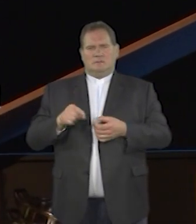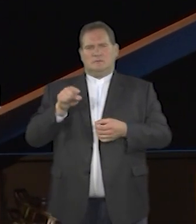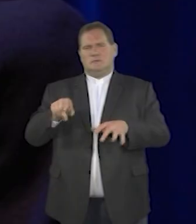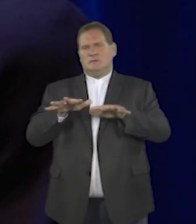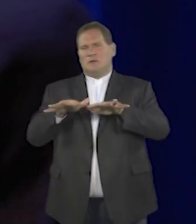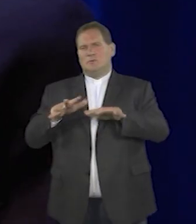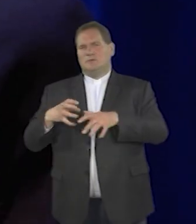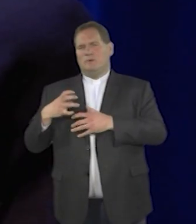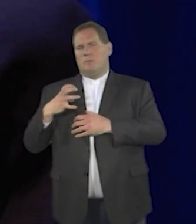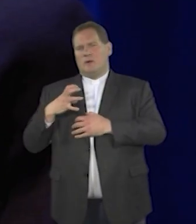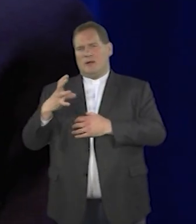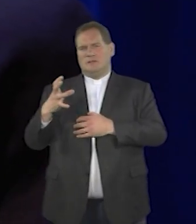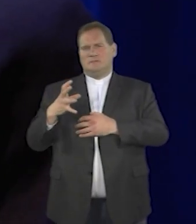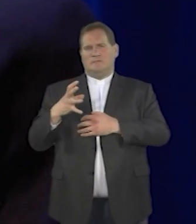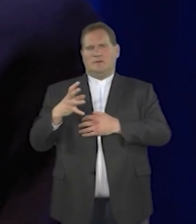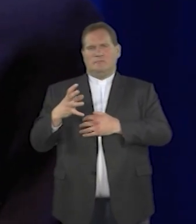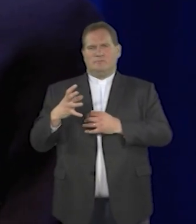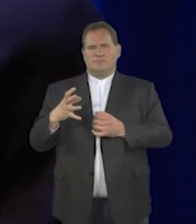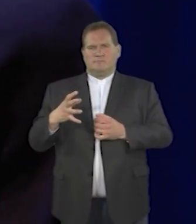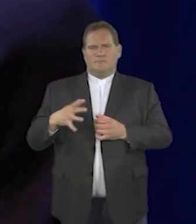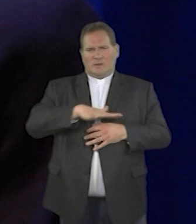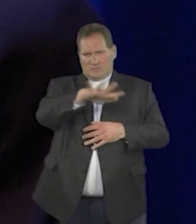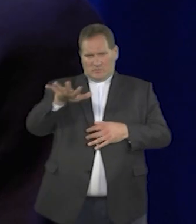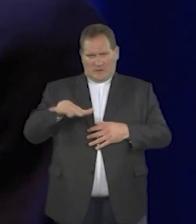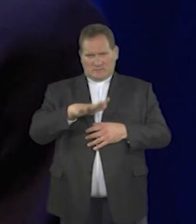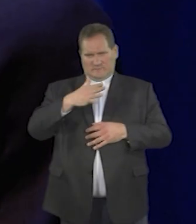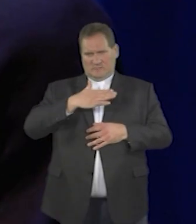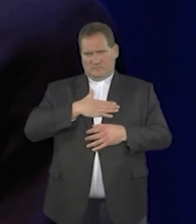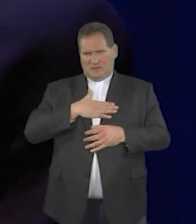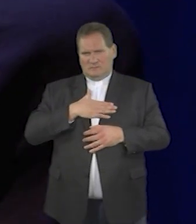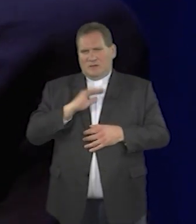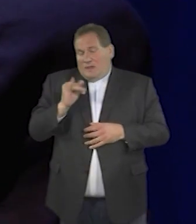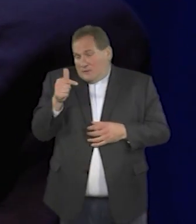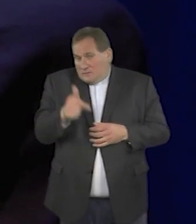bogactwami. I królestwo mam w posagu. Warto wszak się skusić.